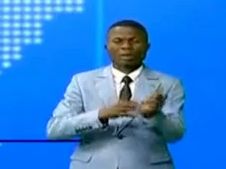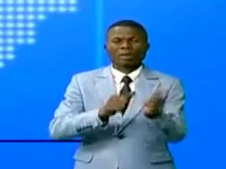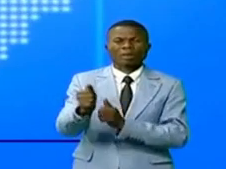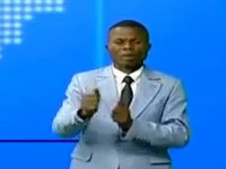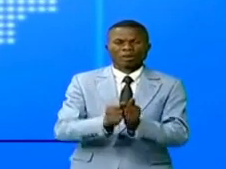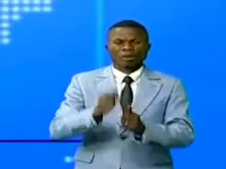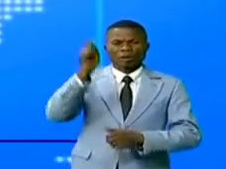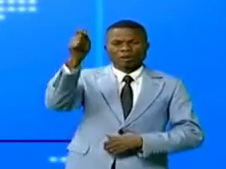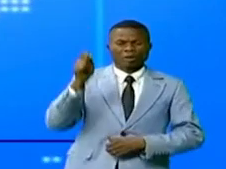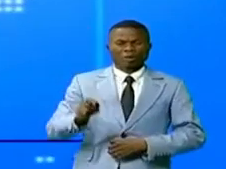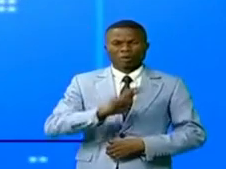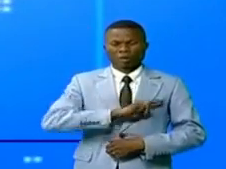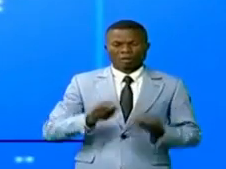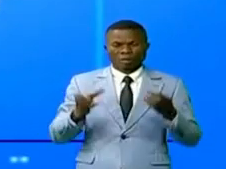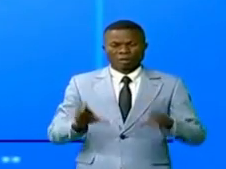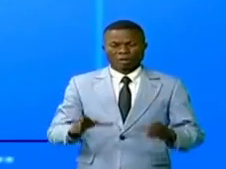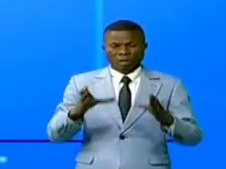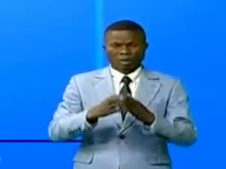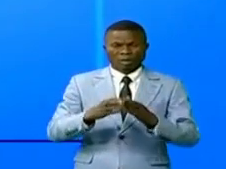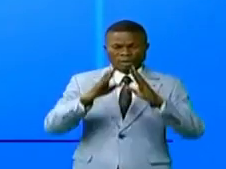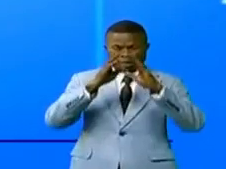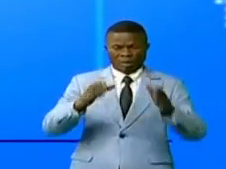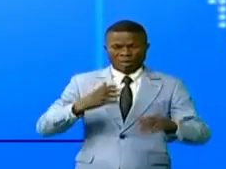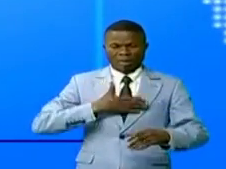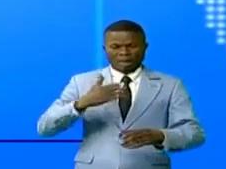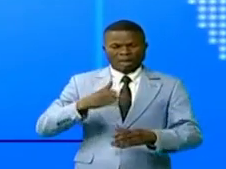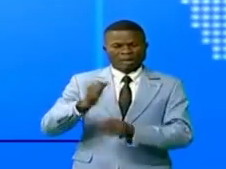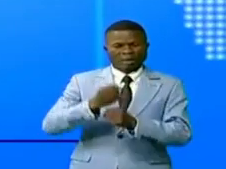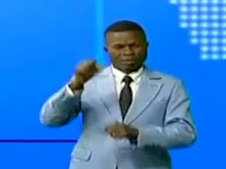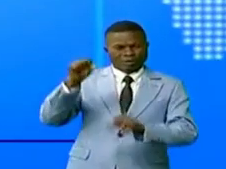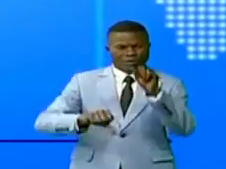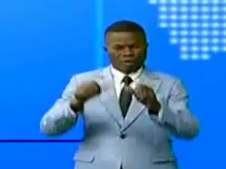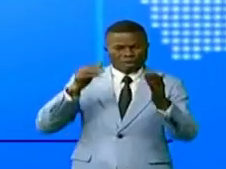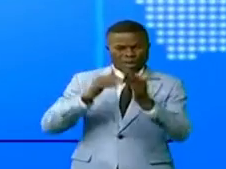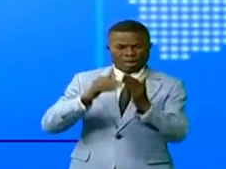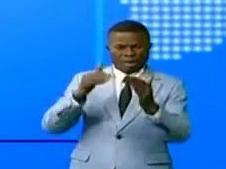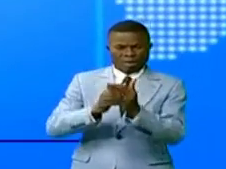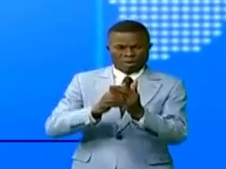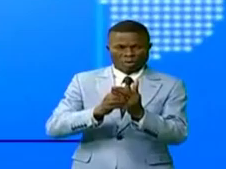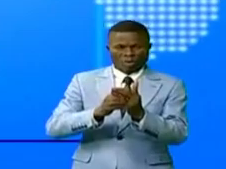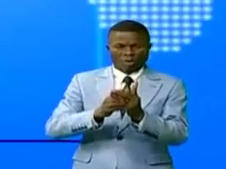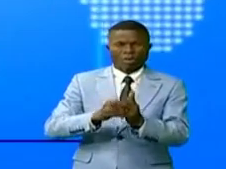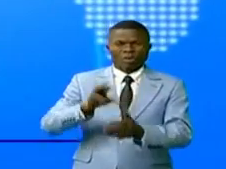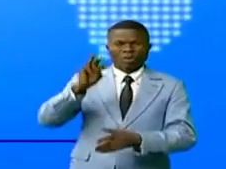les FARDC dans sa tentative infructueuse d'attaquer le mont